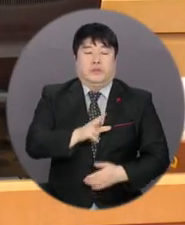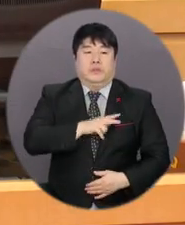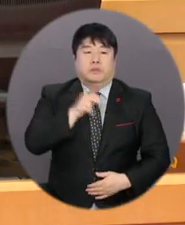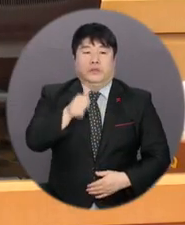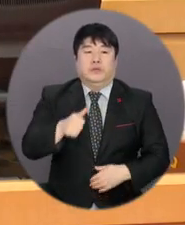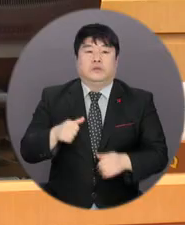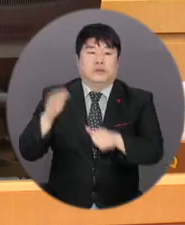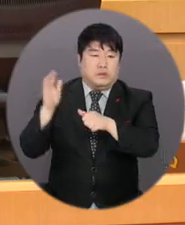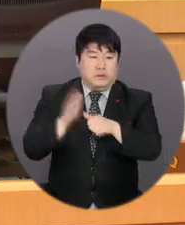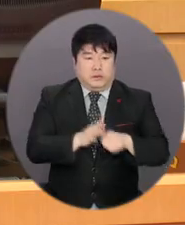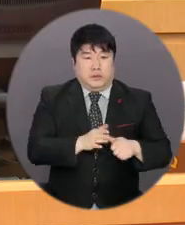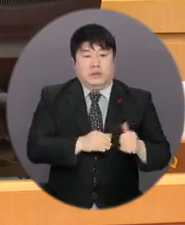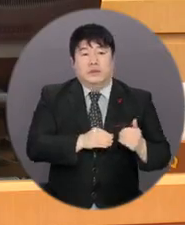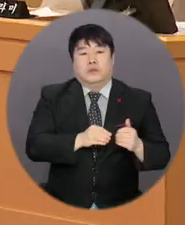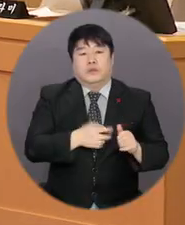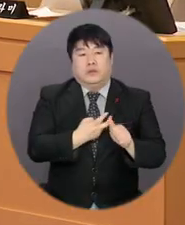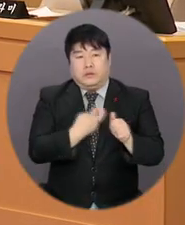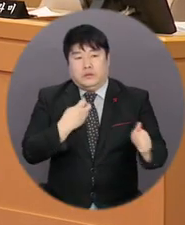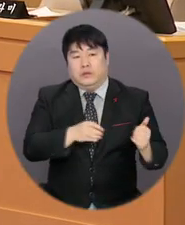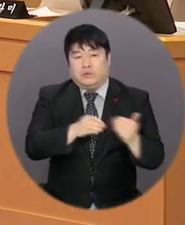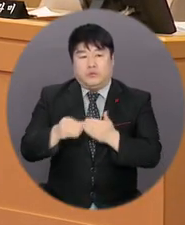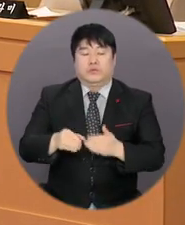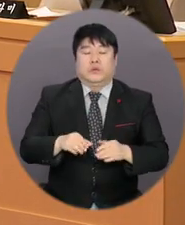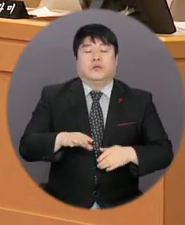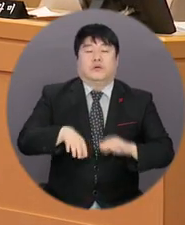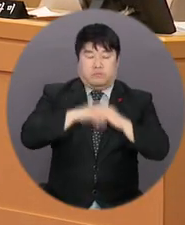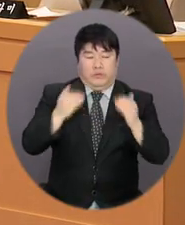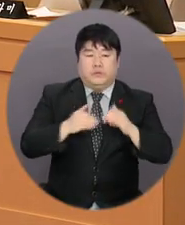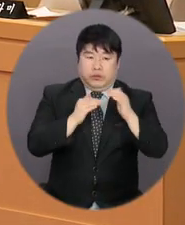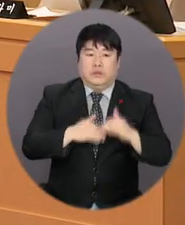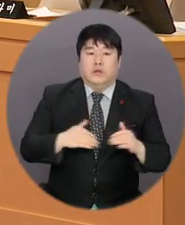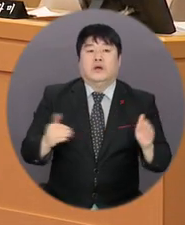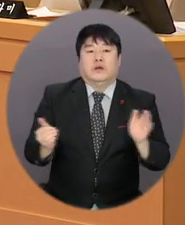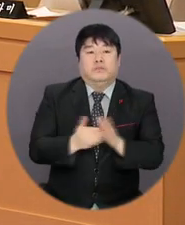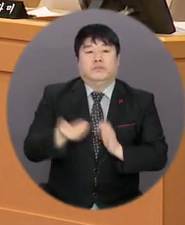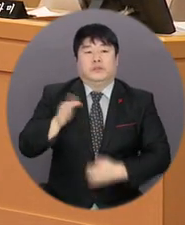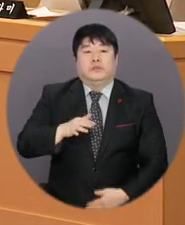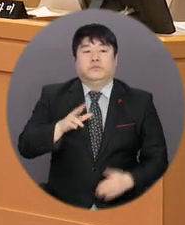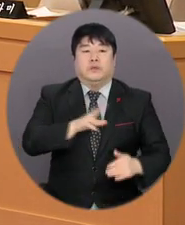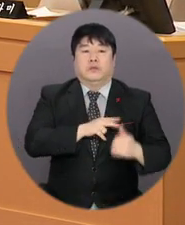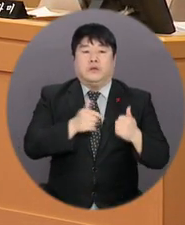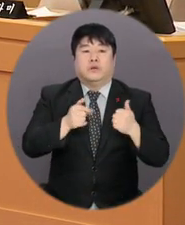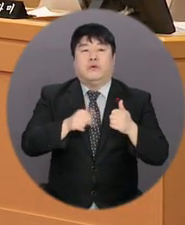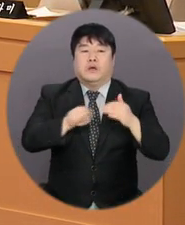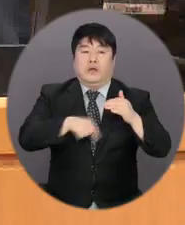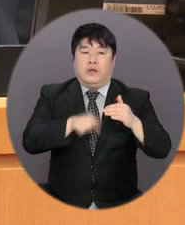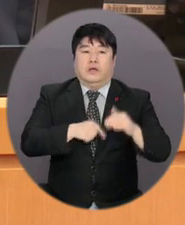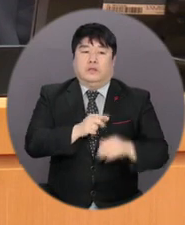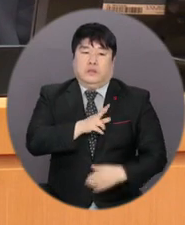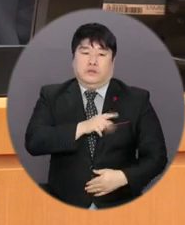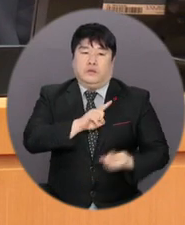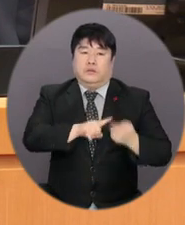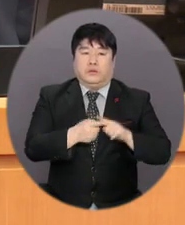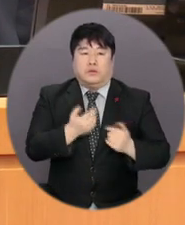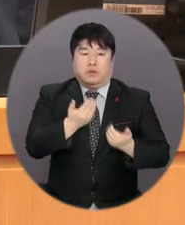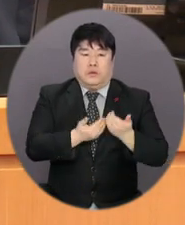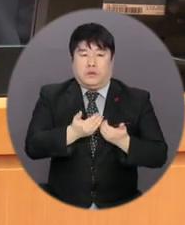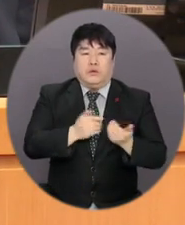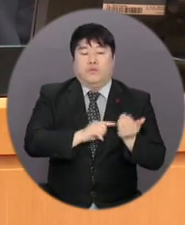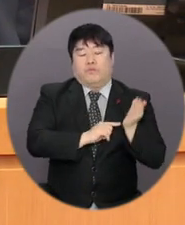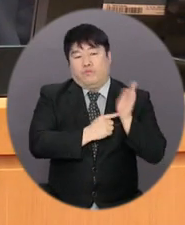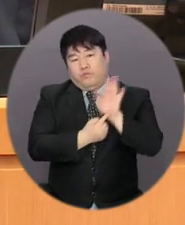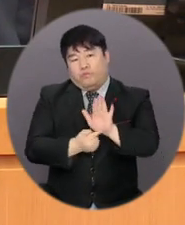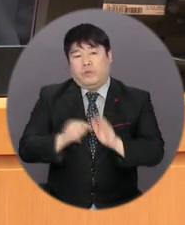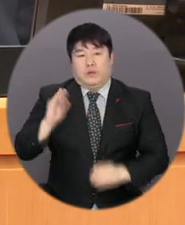의장 탄핵이 추진된 초유의 상황은 일단락될 전망이지만 의회 내부 의원들 간의 앙금은 수면 밖으로